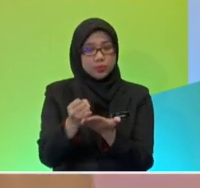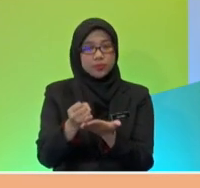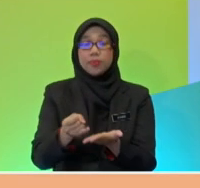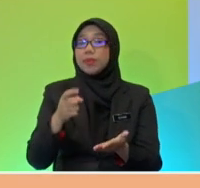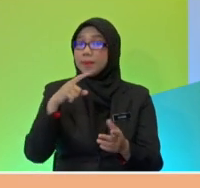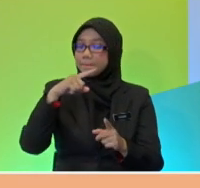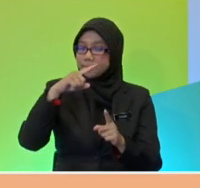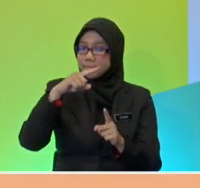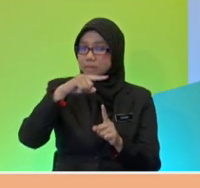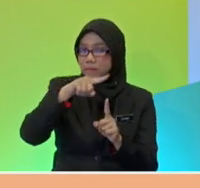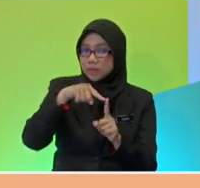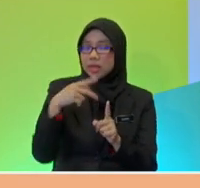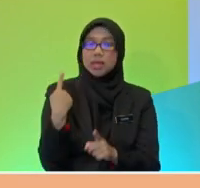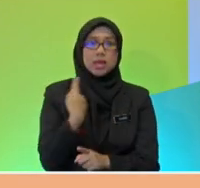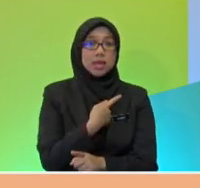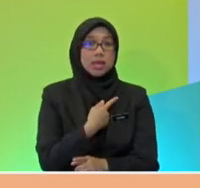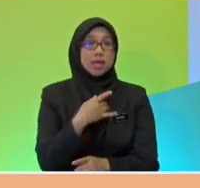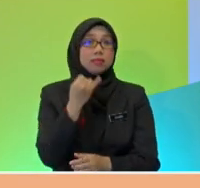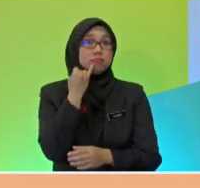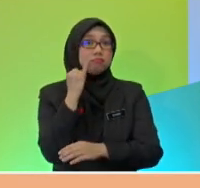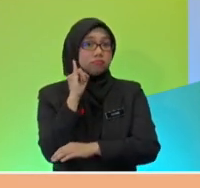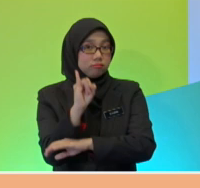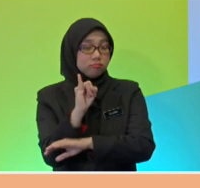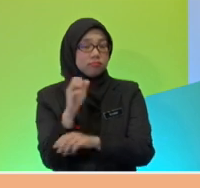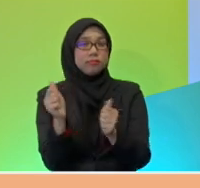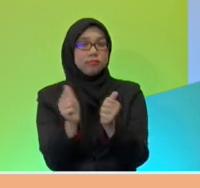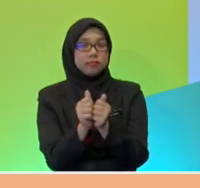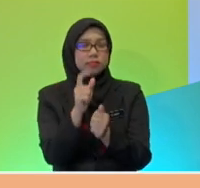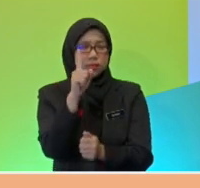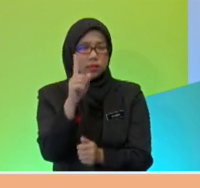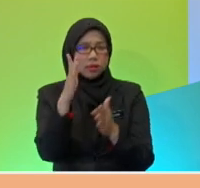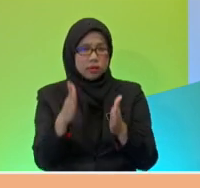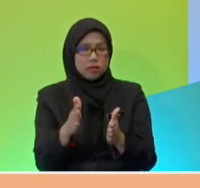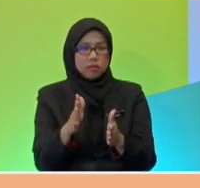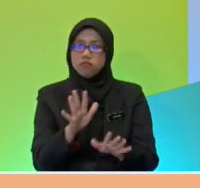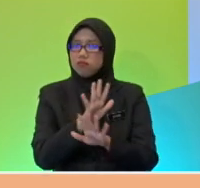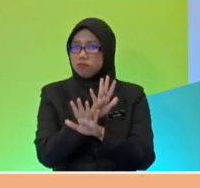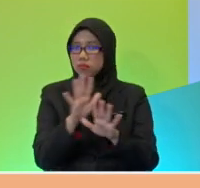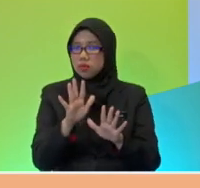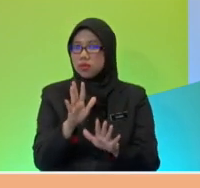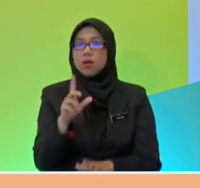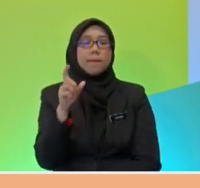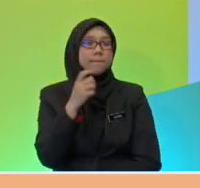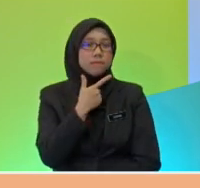berjanji dengan seseorang jangan sesekali kita memungkiri janji